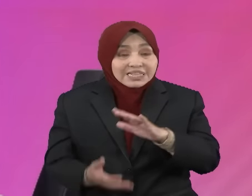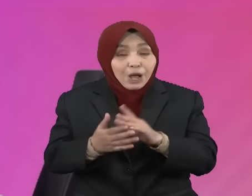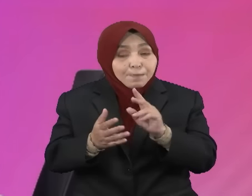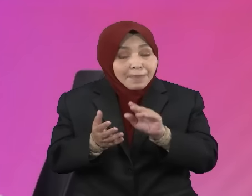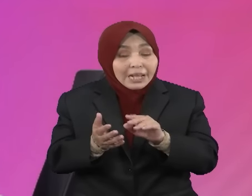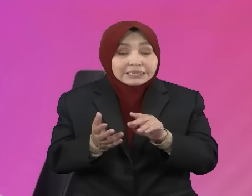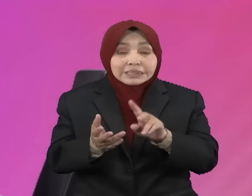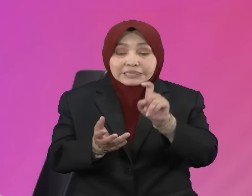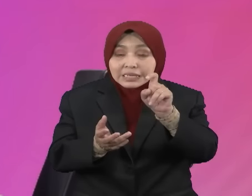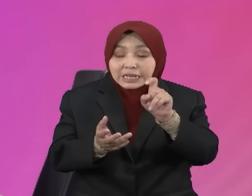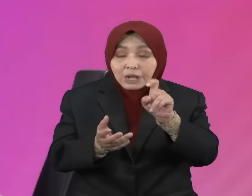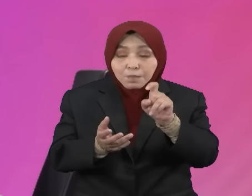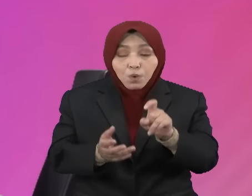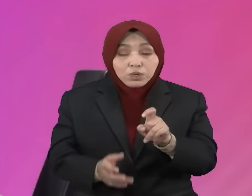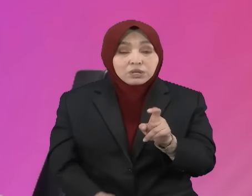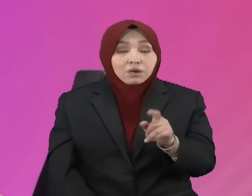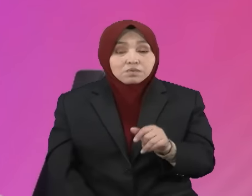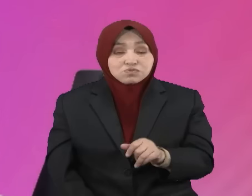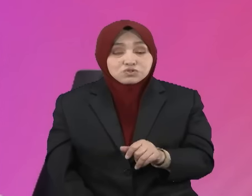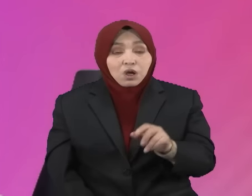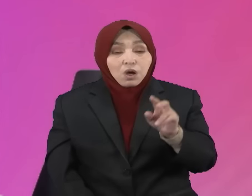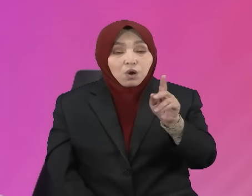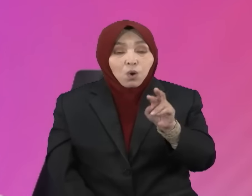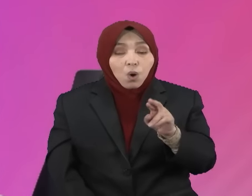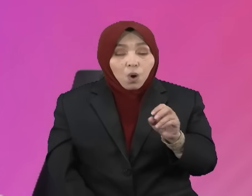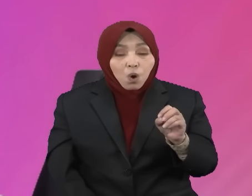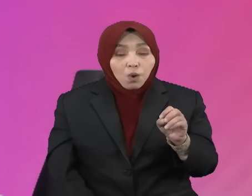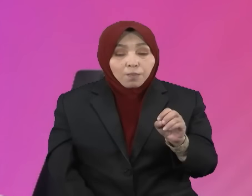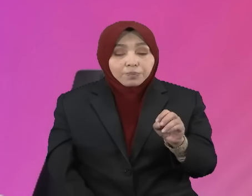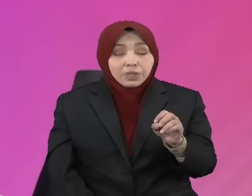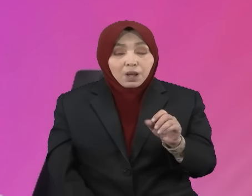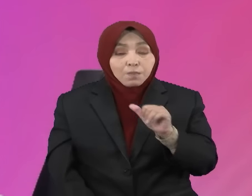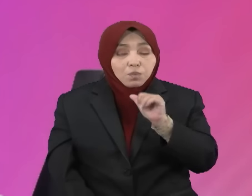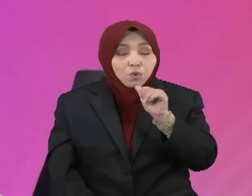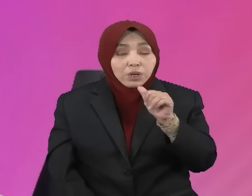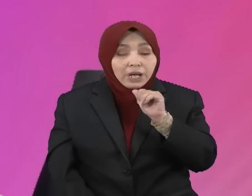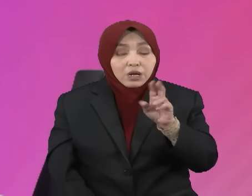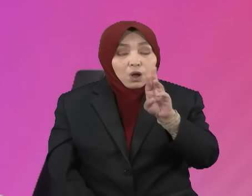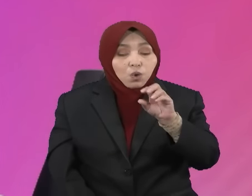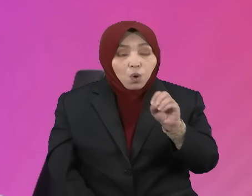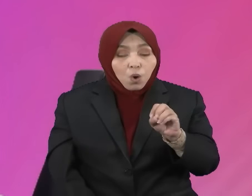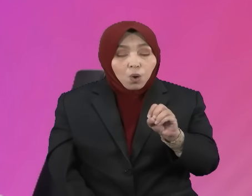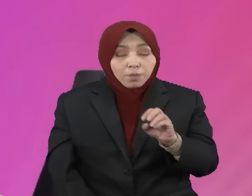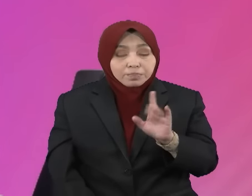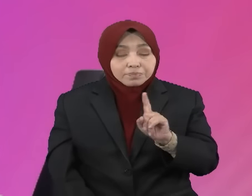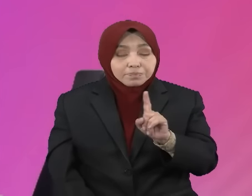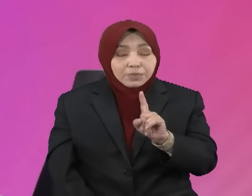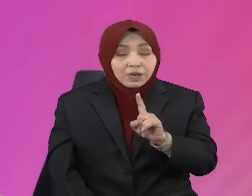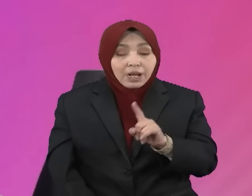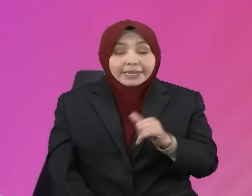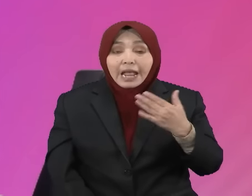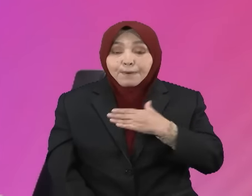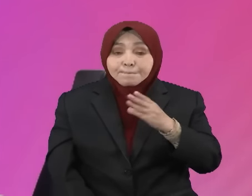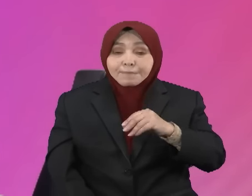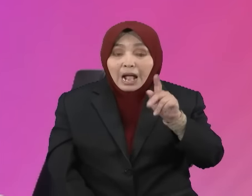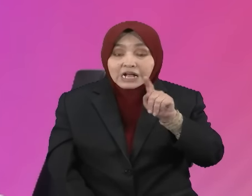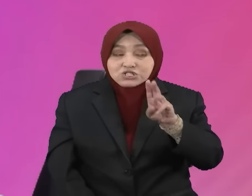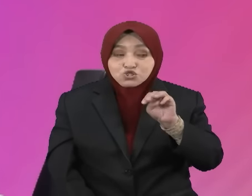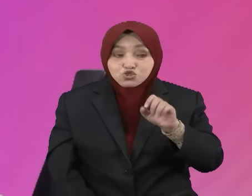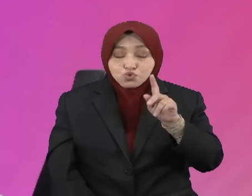pun roh. Roh. Ha, bukan roh. Roh. Baksuh. Malah